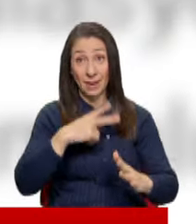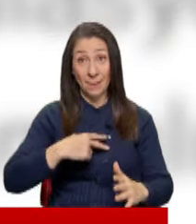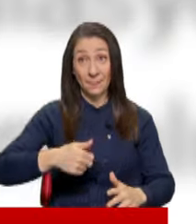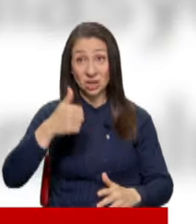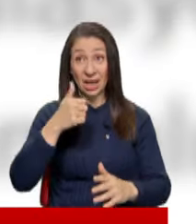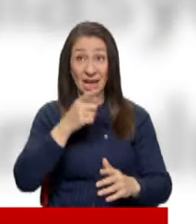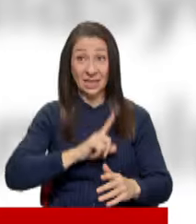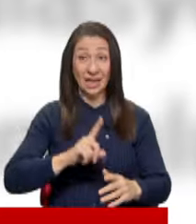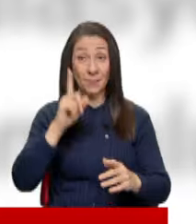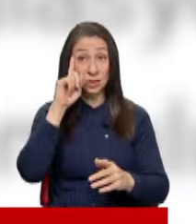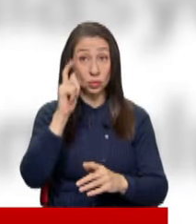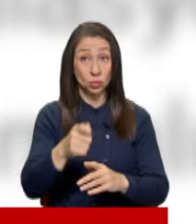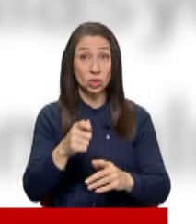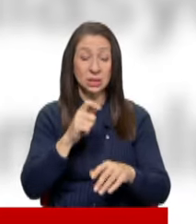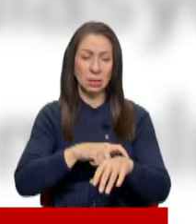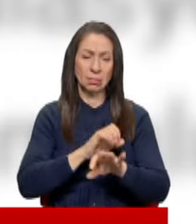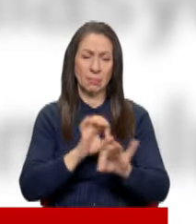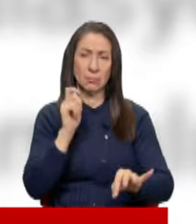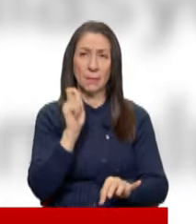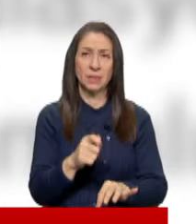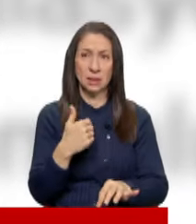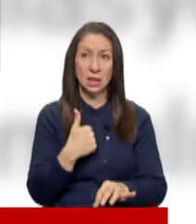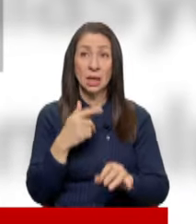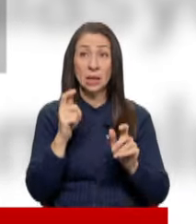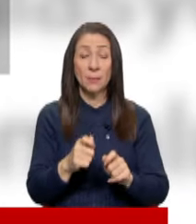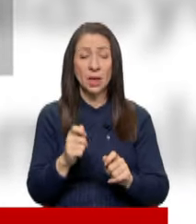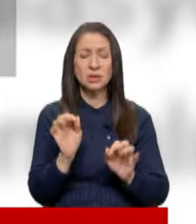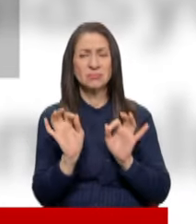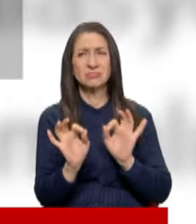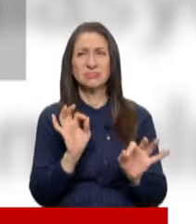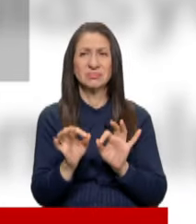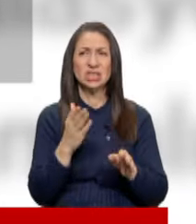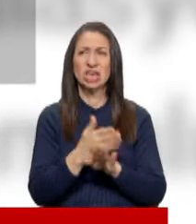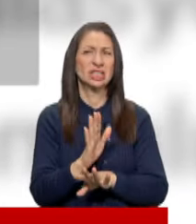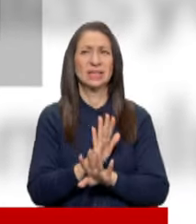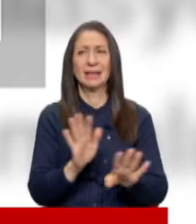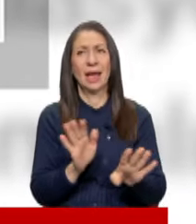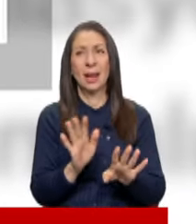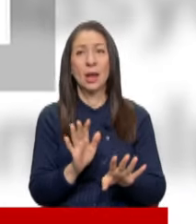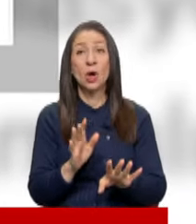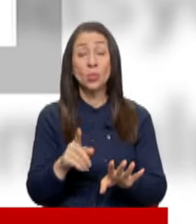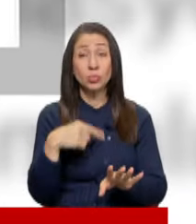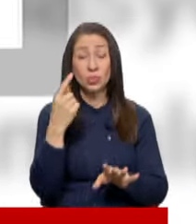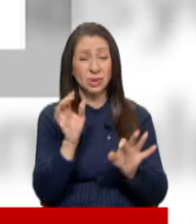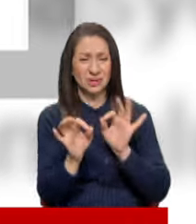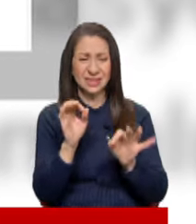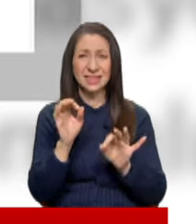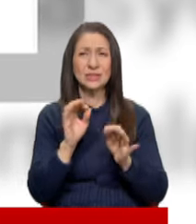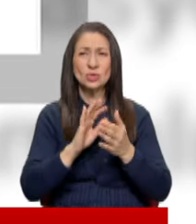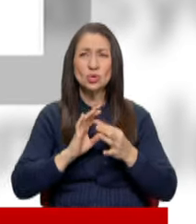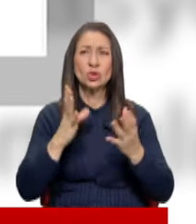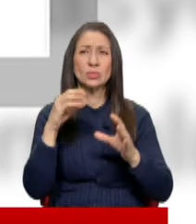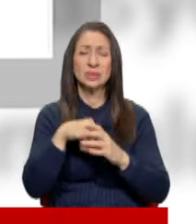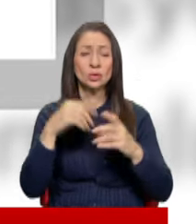Belediye başkan adaylığı için başvurumuzu zamanında yaptık yapılan spekülasyonlar gerçeğe yansıtmamaktadır bu spekülasyonları